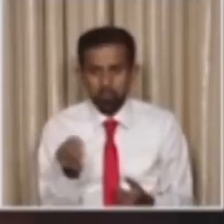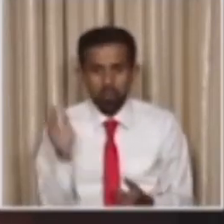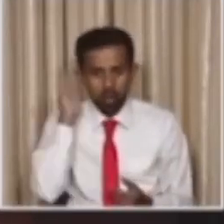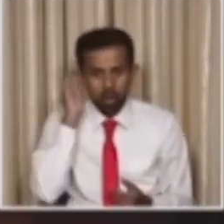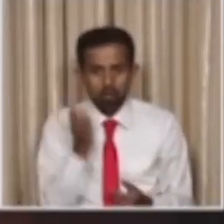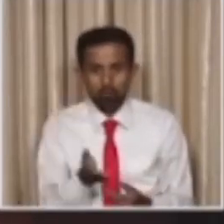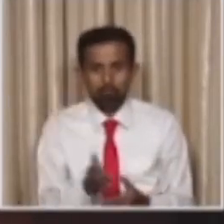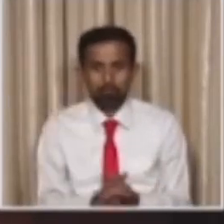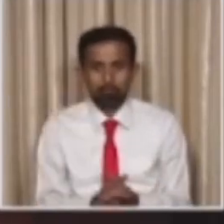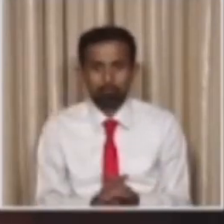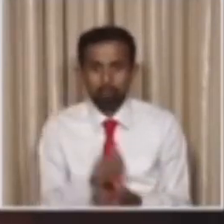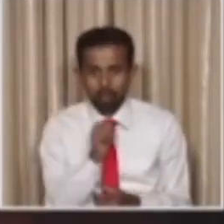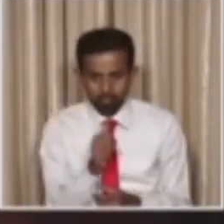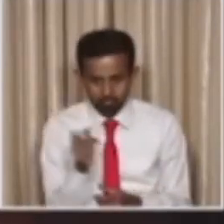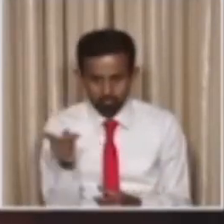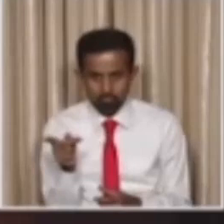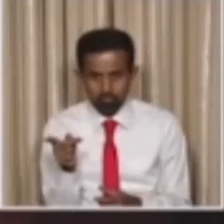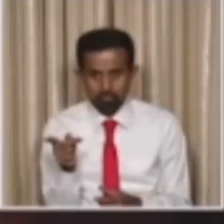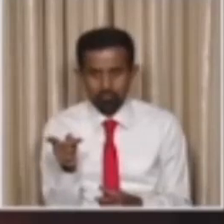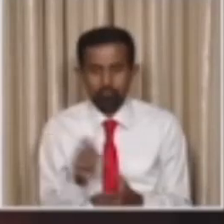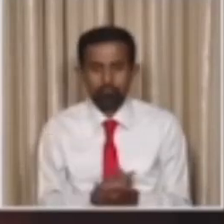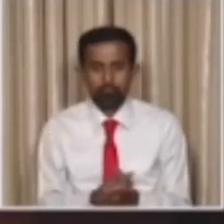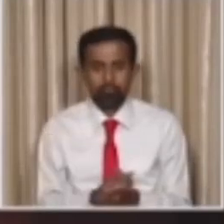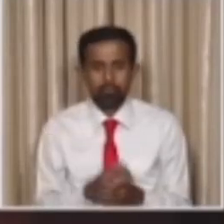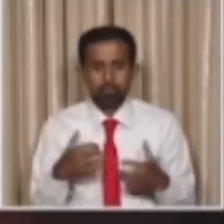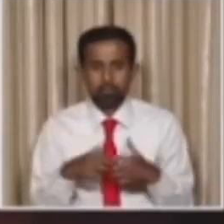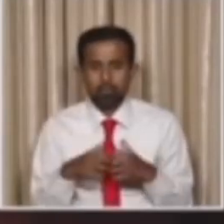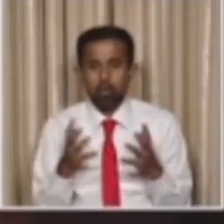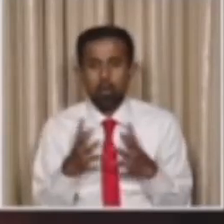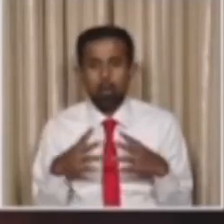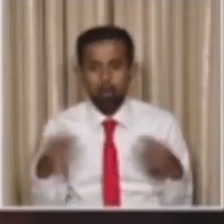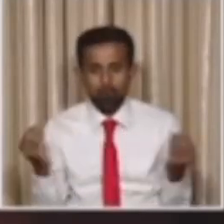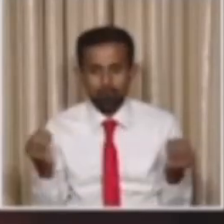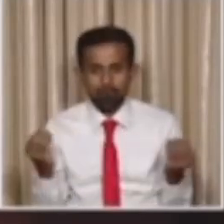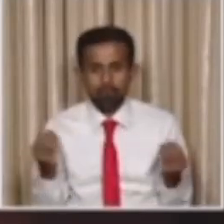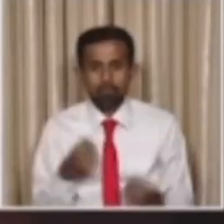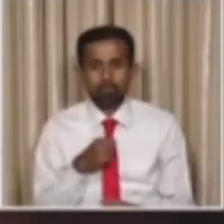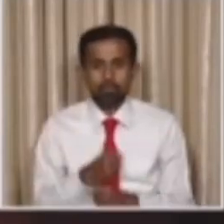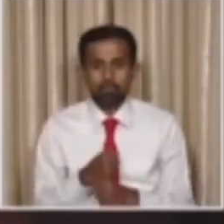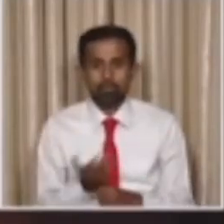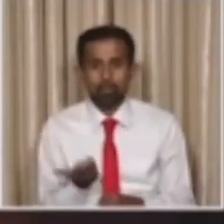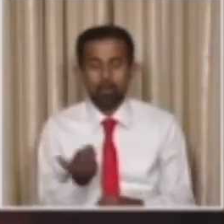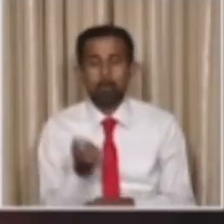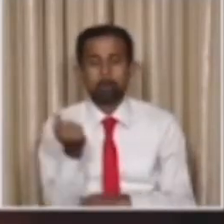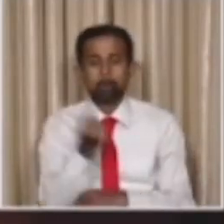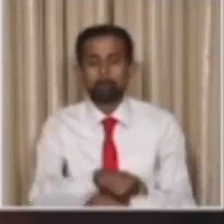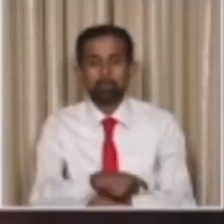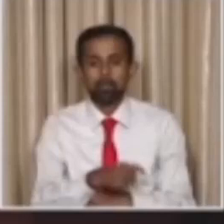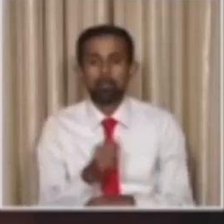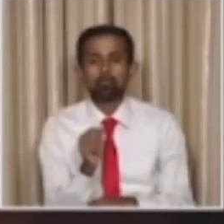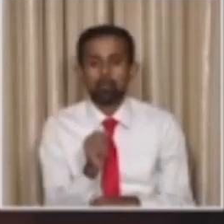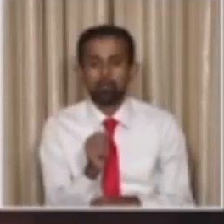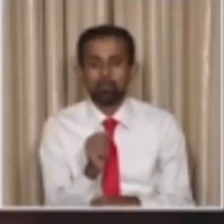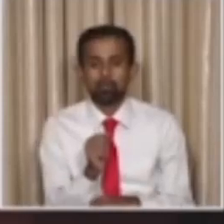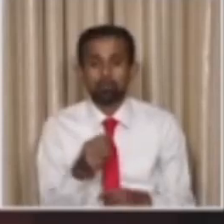වෙනවා. මේ සත්‍යයක්ද? එසේනම් එම තත්ත්වය නිරාකරණය කිරීමට රජය ගෙන ඇති පියවර මොනවාද?